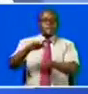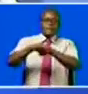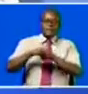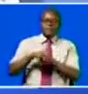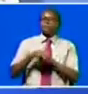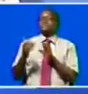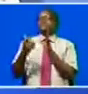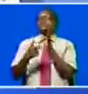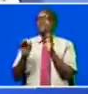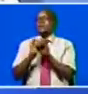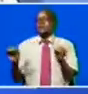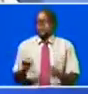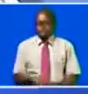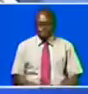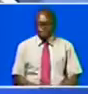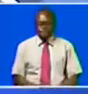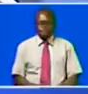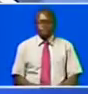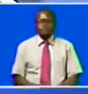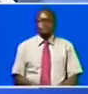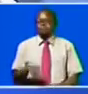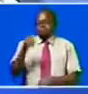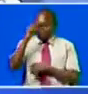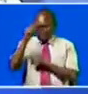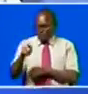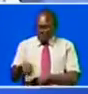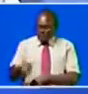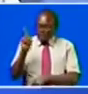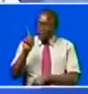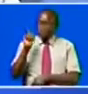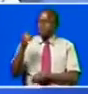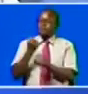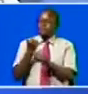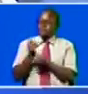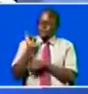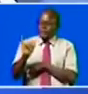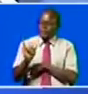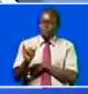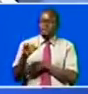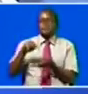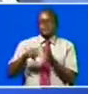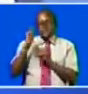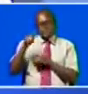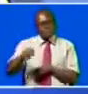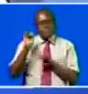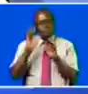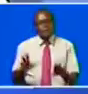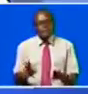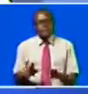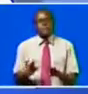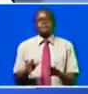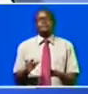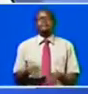uongo. Jamani, fanya adabu zako. Chunga heshima yako. Mimi huwa nasema ukifanya mambo kama hayo haujiheshimu wewe mwenyewe. Unaweza kuwa unasema,